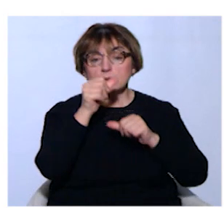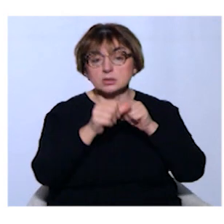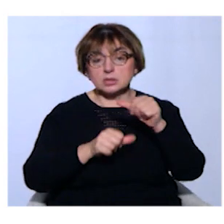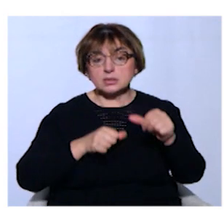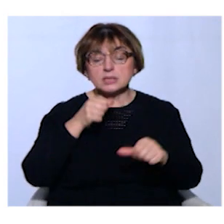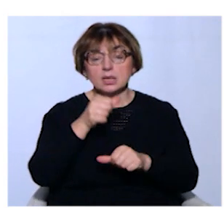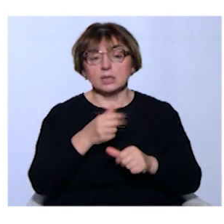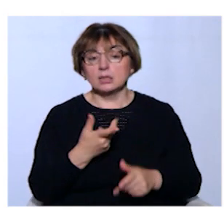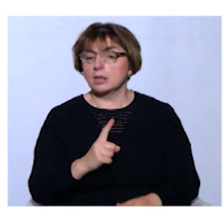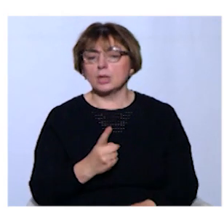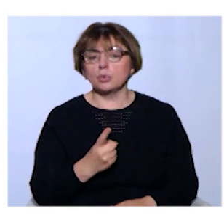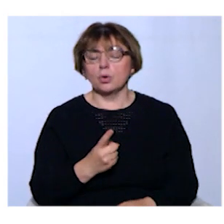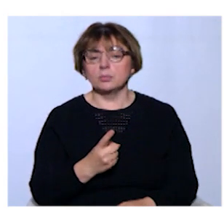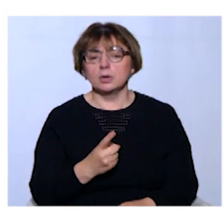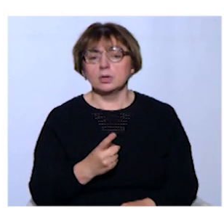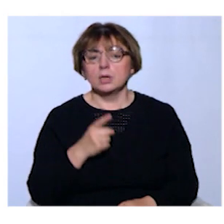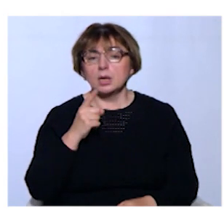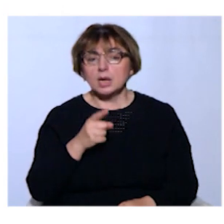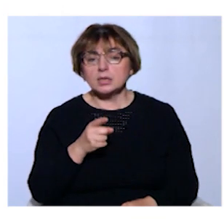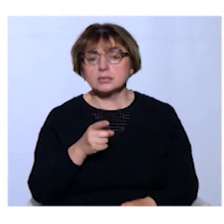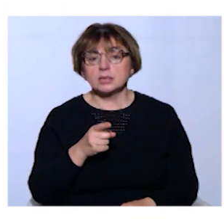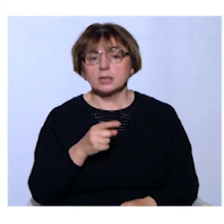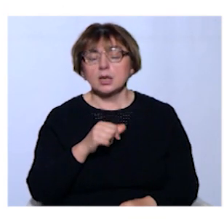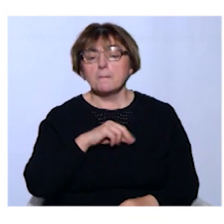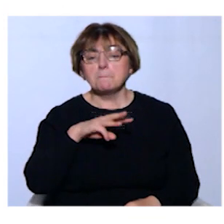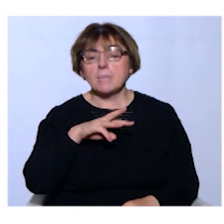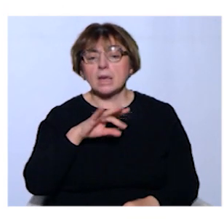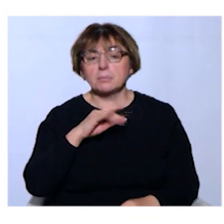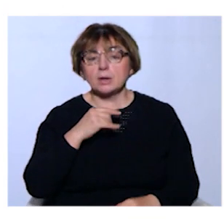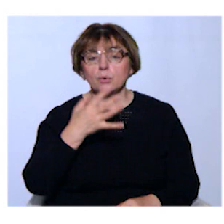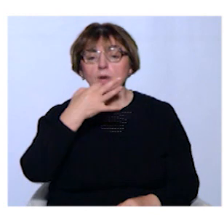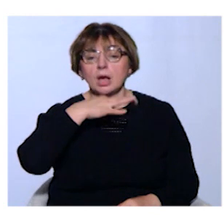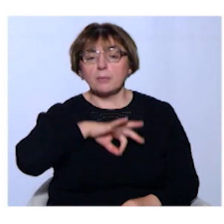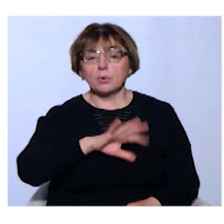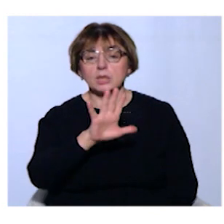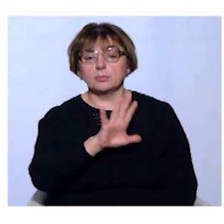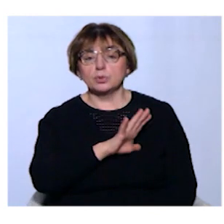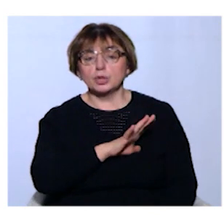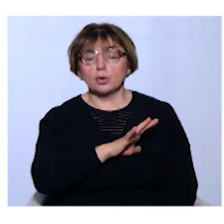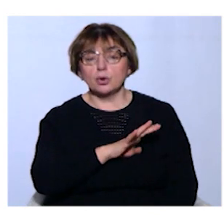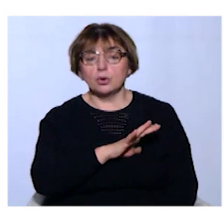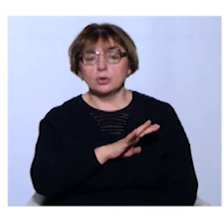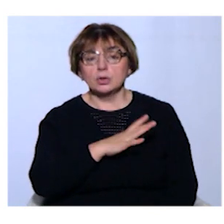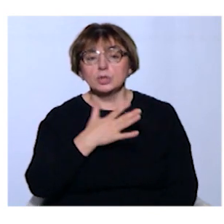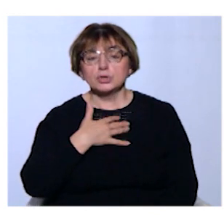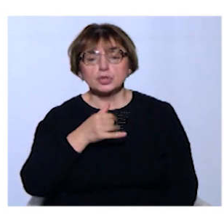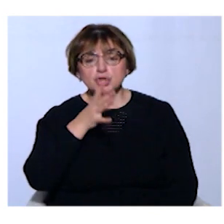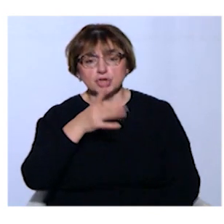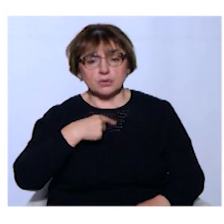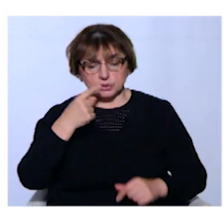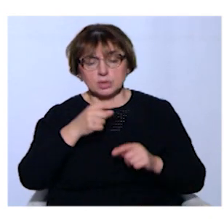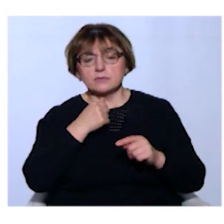ასაკი 2500 წელი? ეს მარმარილო გამოყენებული იყო ჩვენს